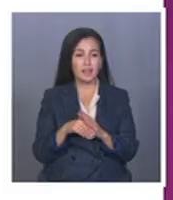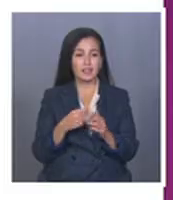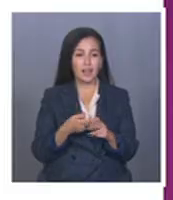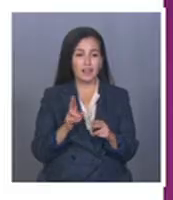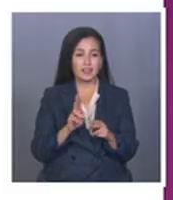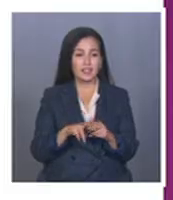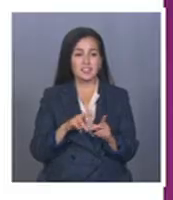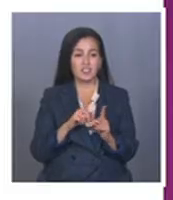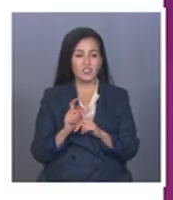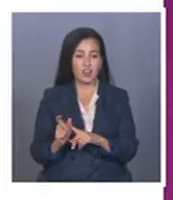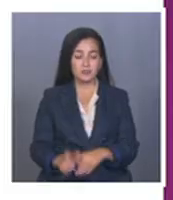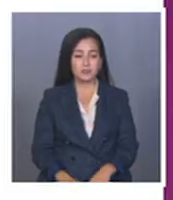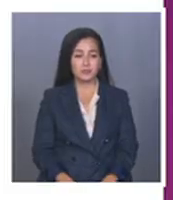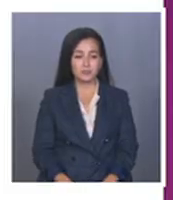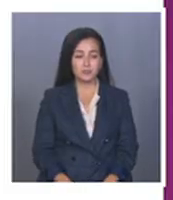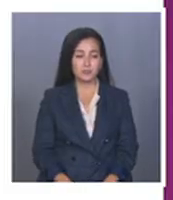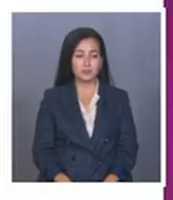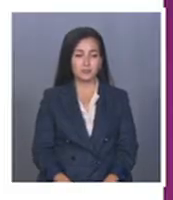слова?